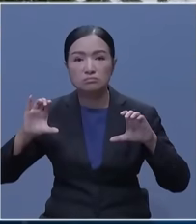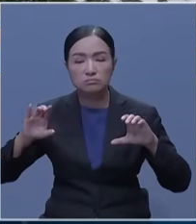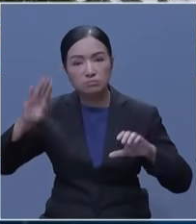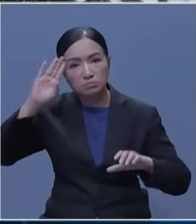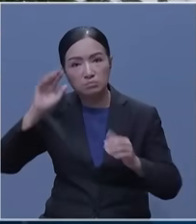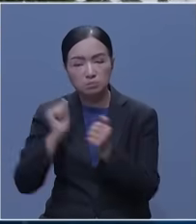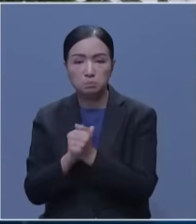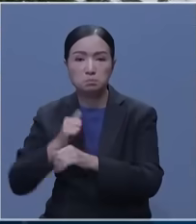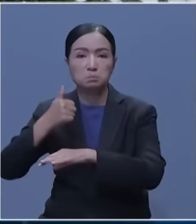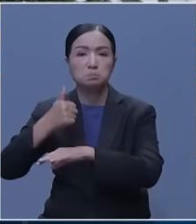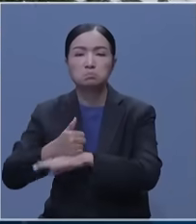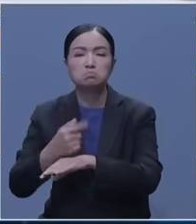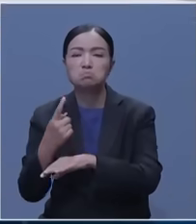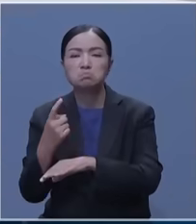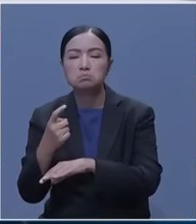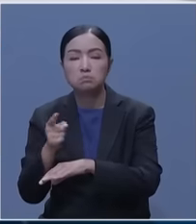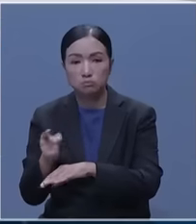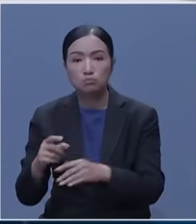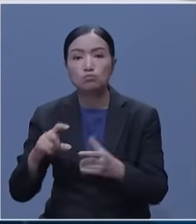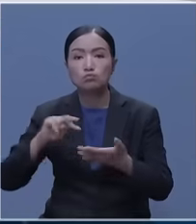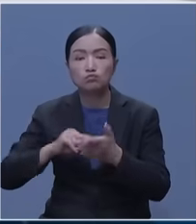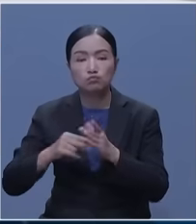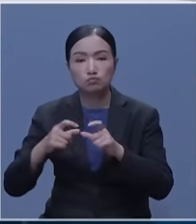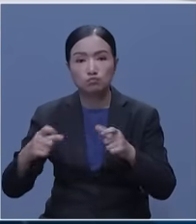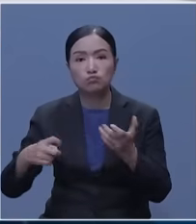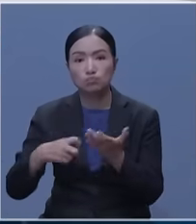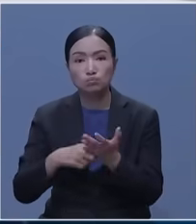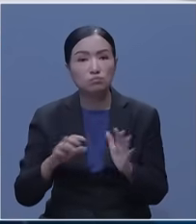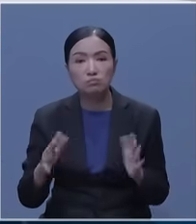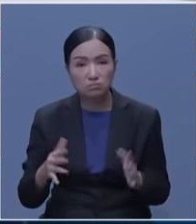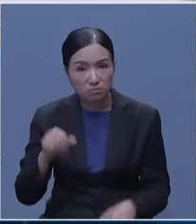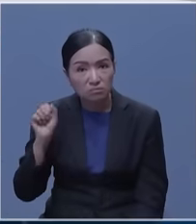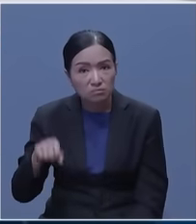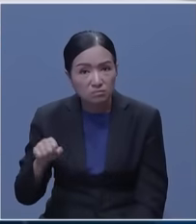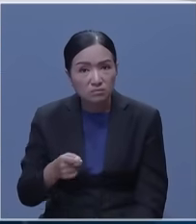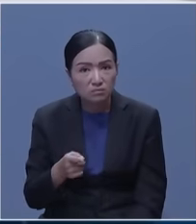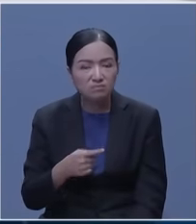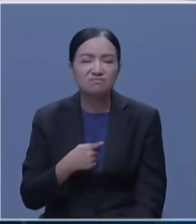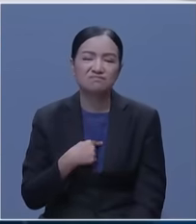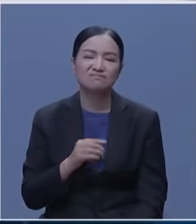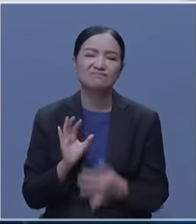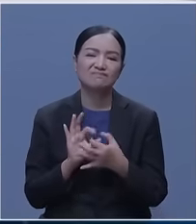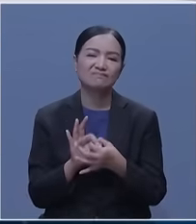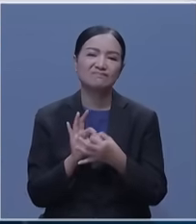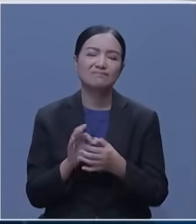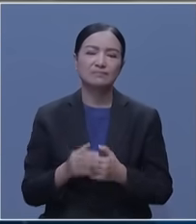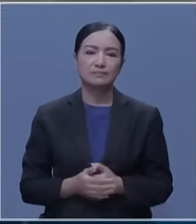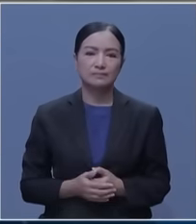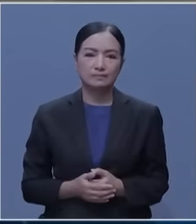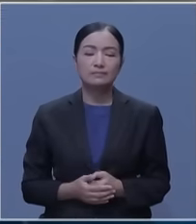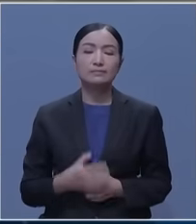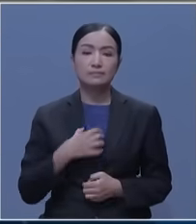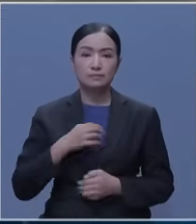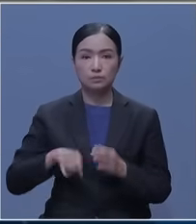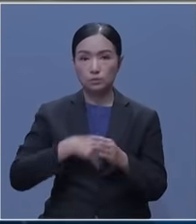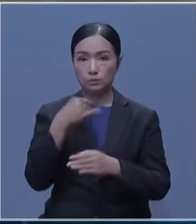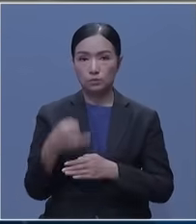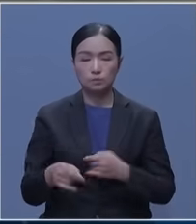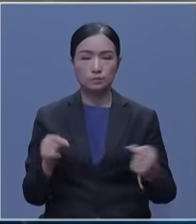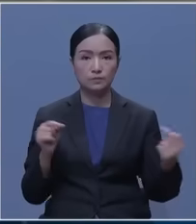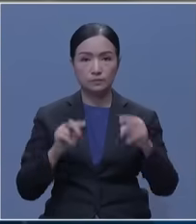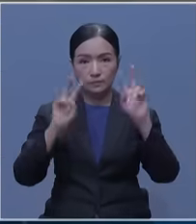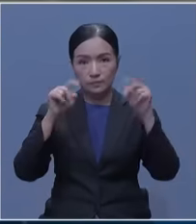ไม่มีตั๋วใช่ไหมสิ่งเหล่านี้เป็นสิ่งที่ผมค่อนข้างกังวลทีนี้เนี่ยเพื่อให้จบในส่วนของประเด็นนี้เนี่ย